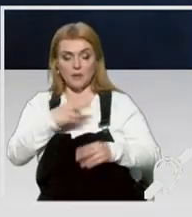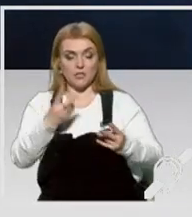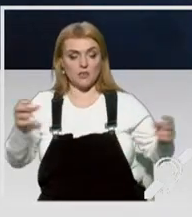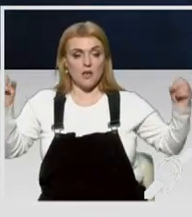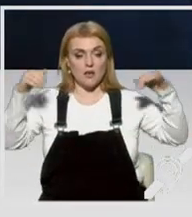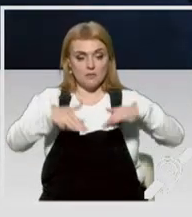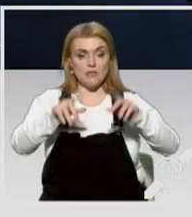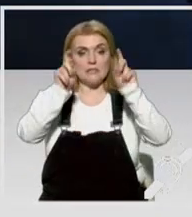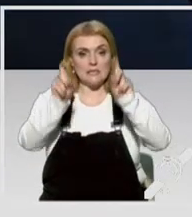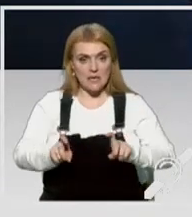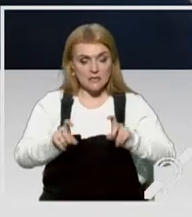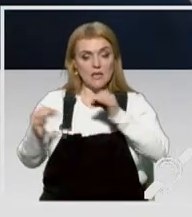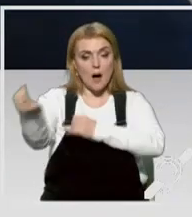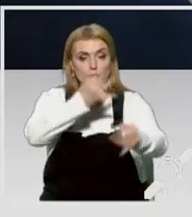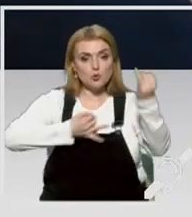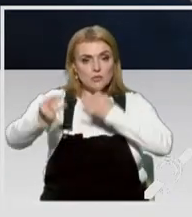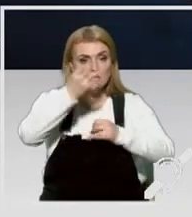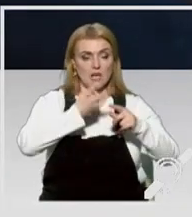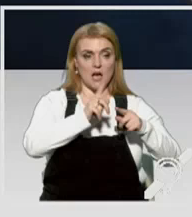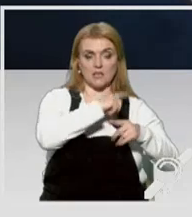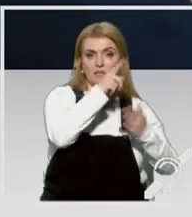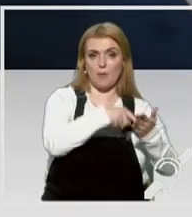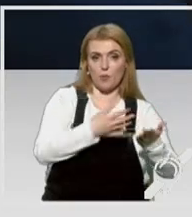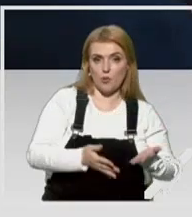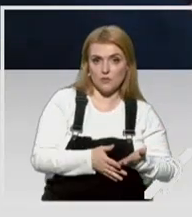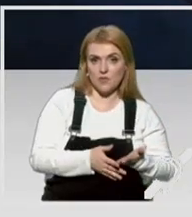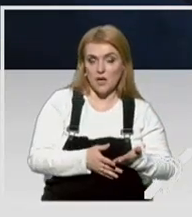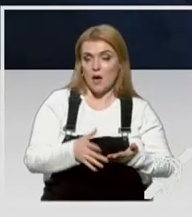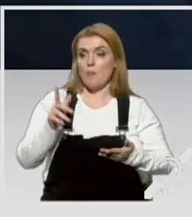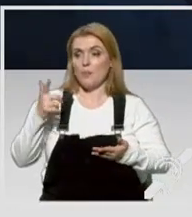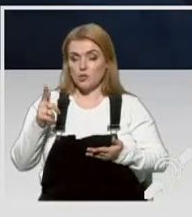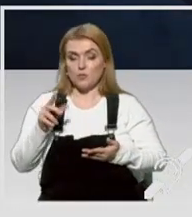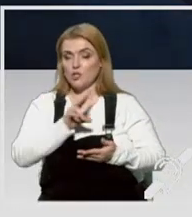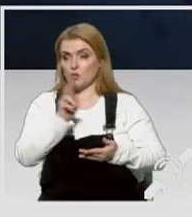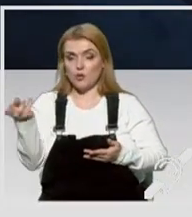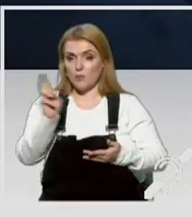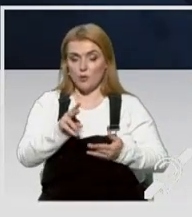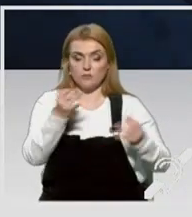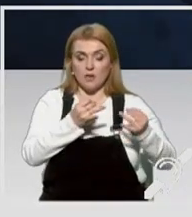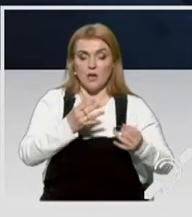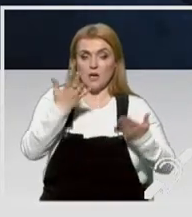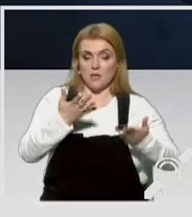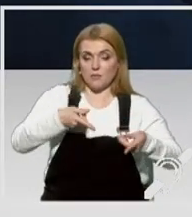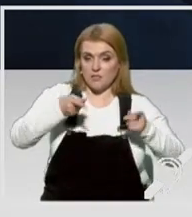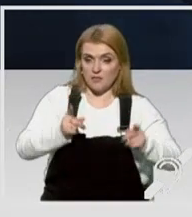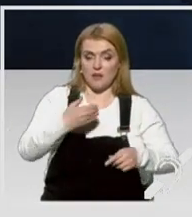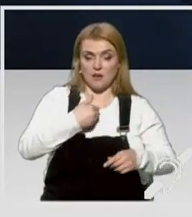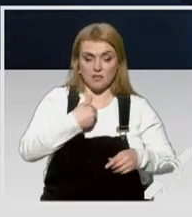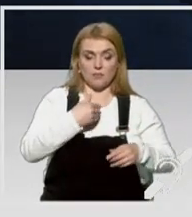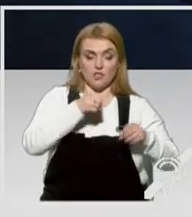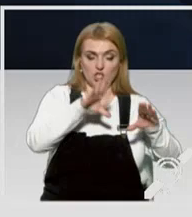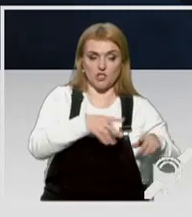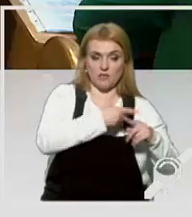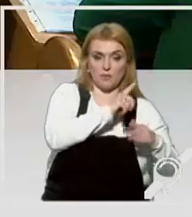вопросом. Именно поэтому здесь этот чиновник был бы очень полезен, если мы действительно хотим решить этот вопрос, а не просто